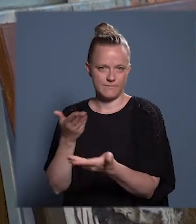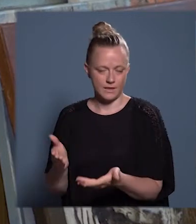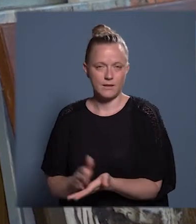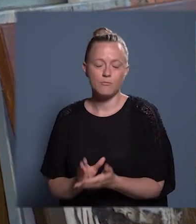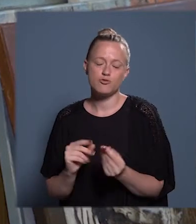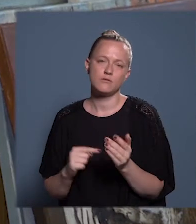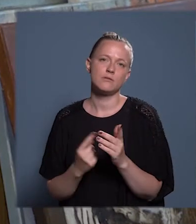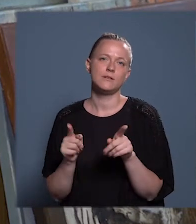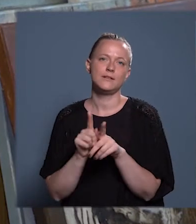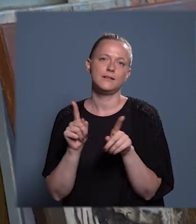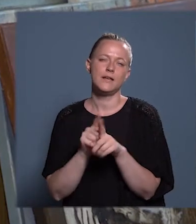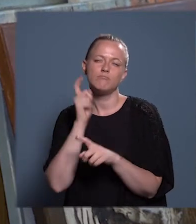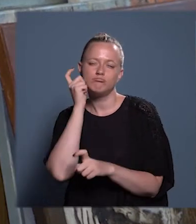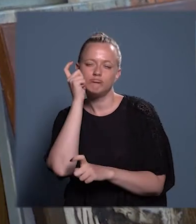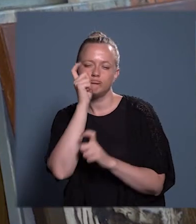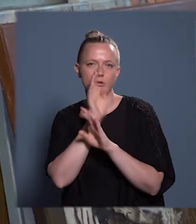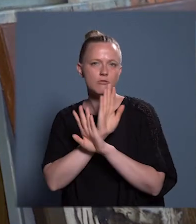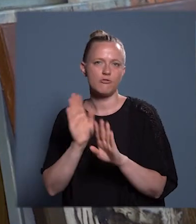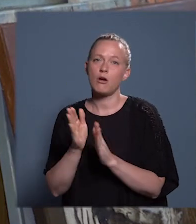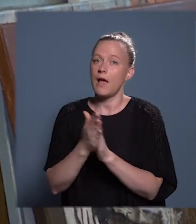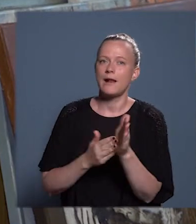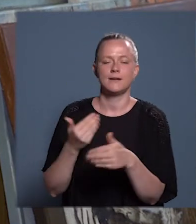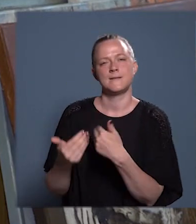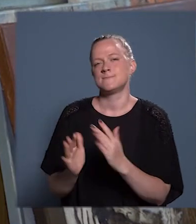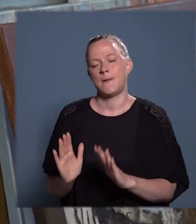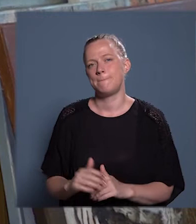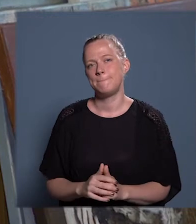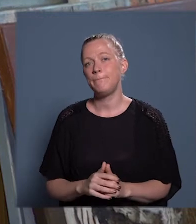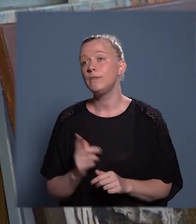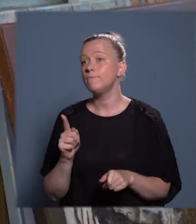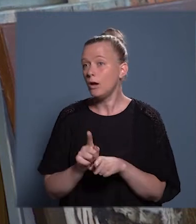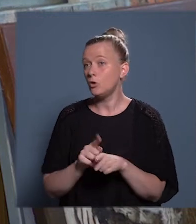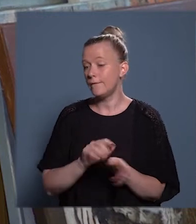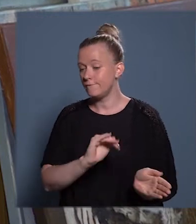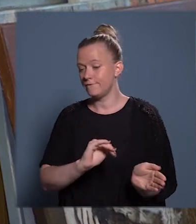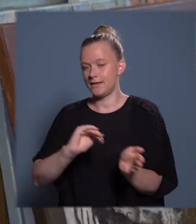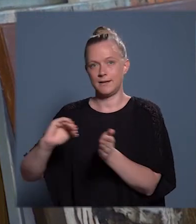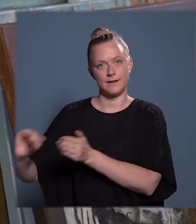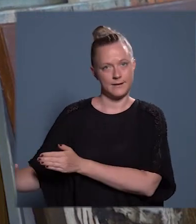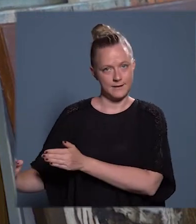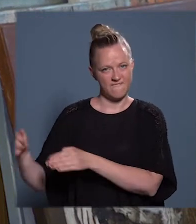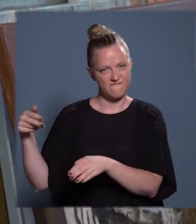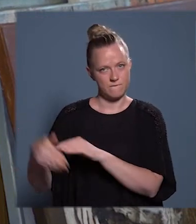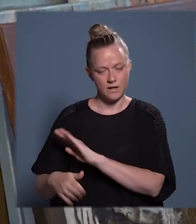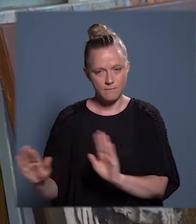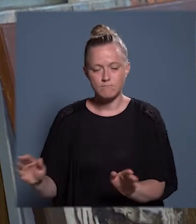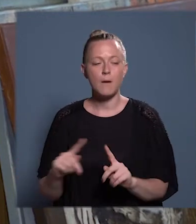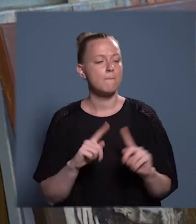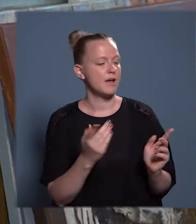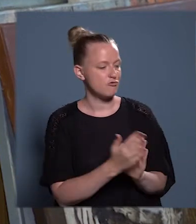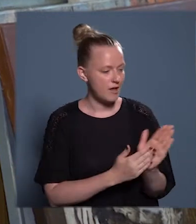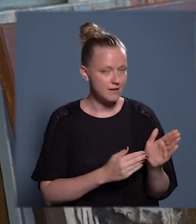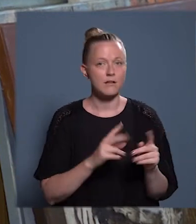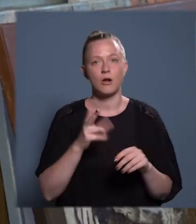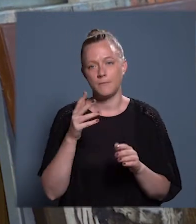ilyen, hogy nem fogok bele. De olyan is van, hogy félreteszem, elkezdek másikat, harmadikat